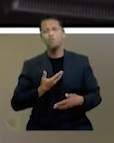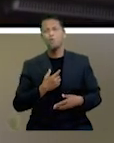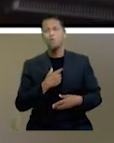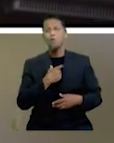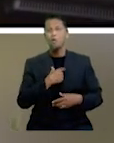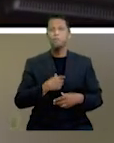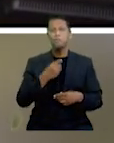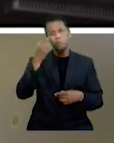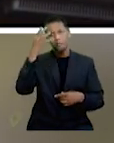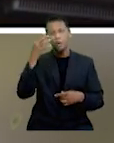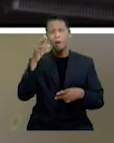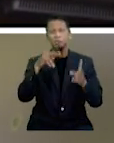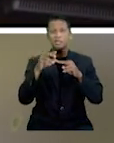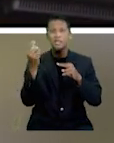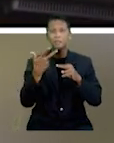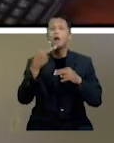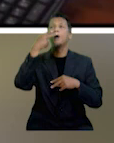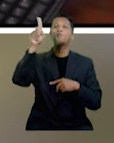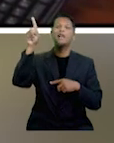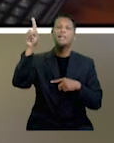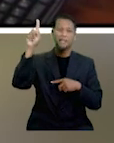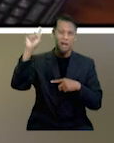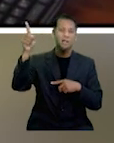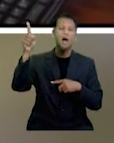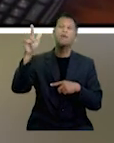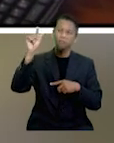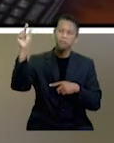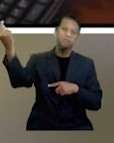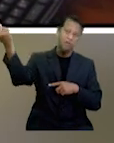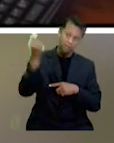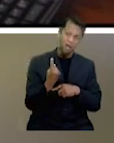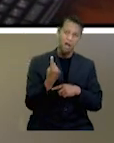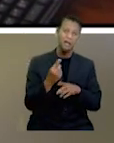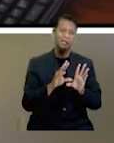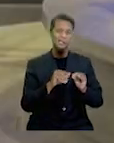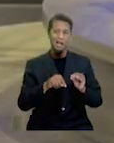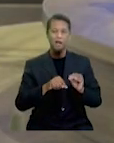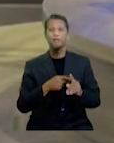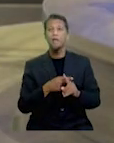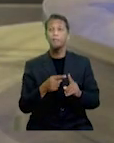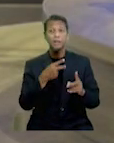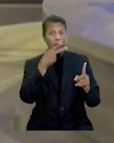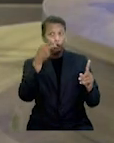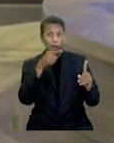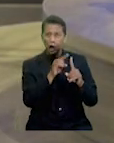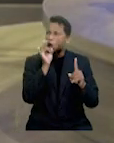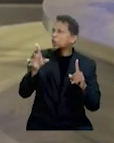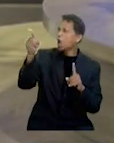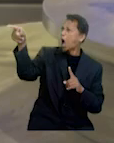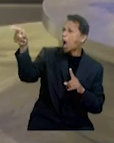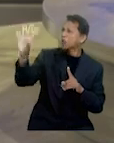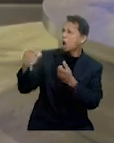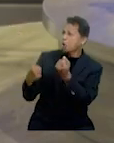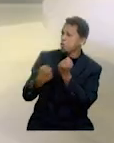asing. Nah, di sisi lain ya, pengusaha ini dikritik. Nggak nasionalis, betul, ya,